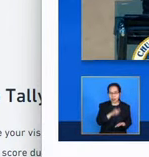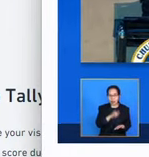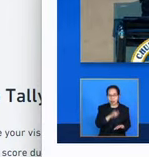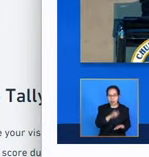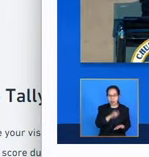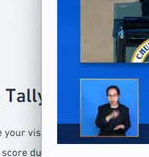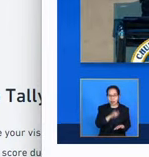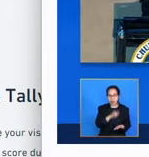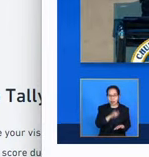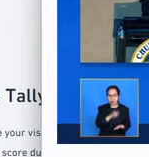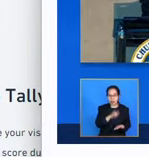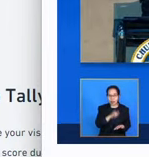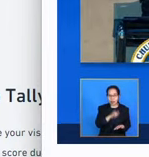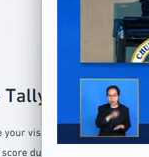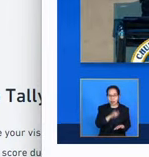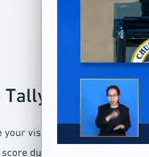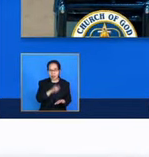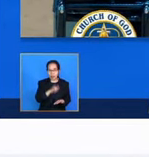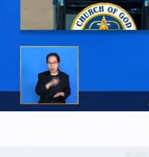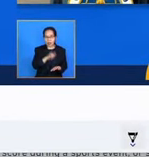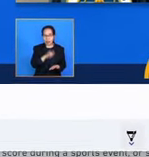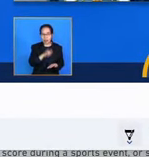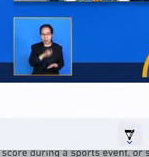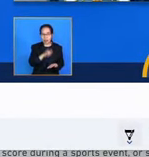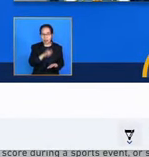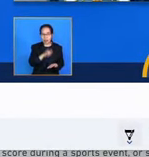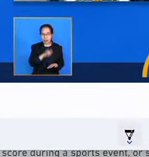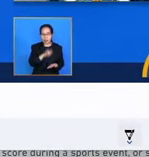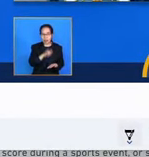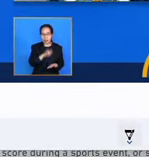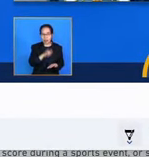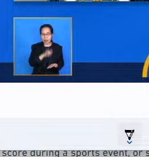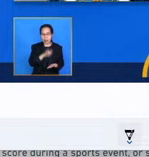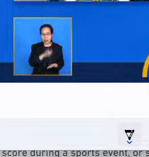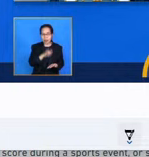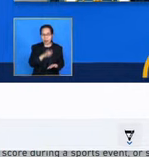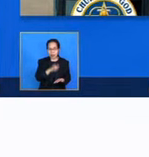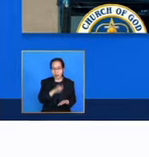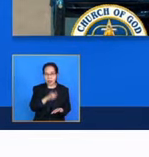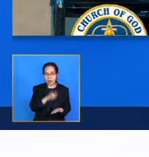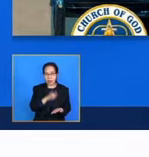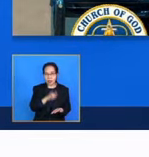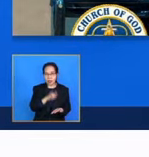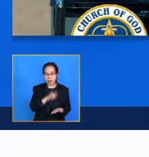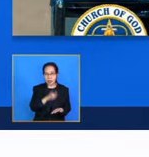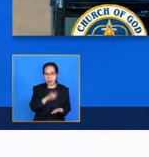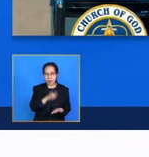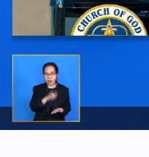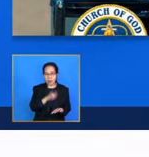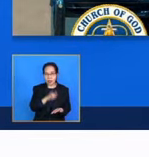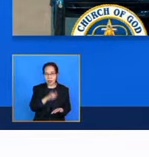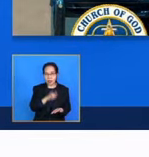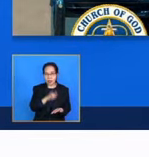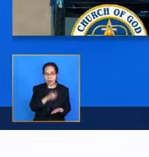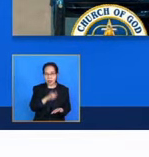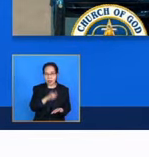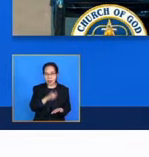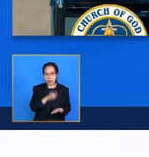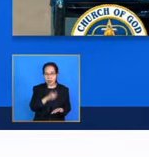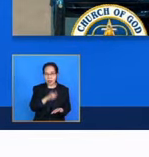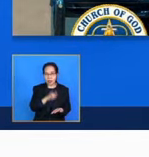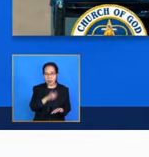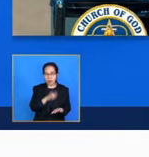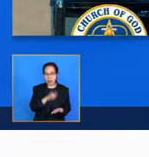yung umaakay, ngayon pa lang magpapaksa. Inaakay, opo. Kapwa mahuhulog. Hindi pa